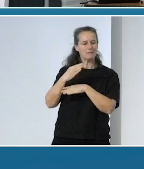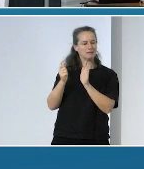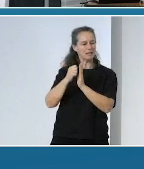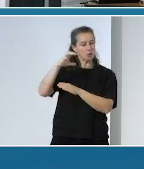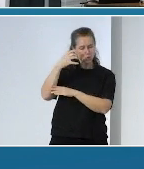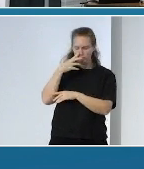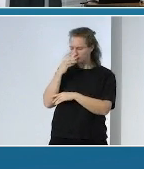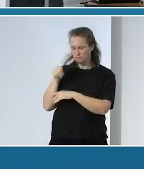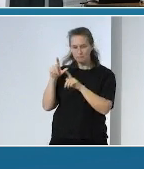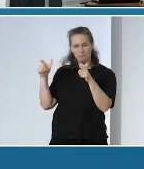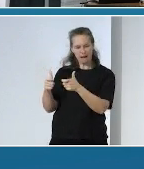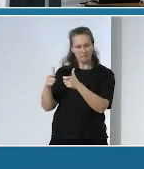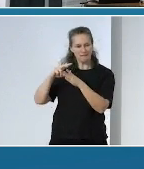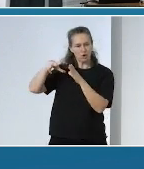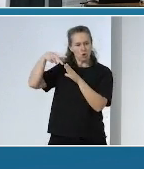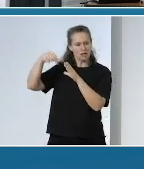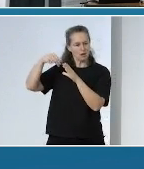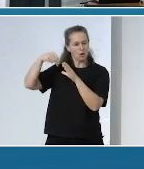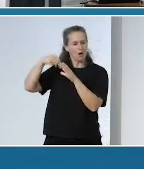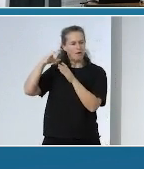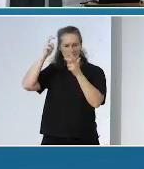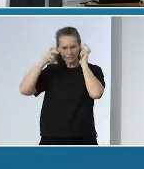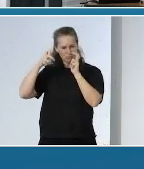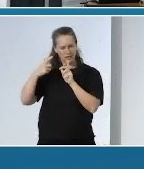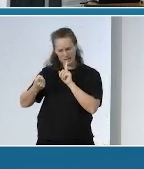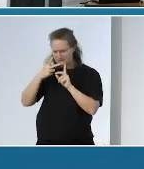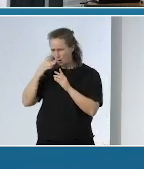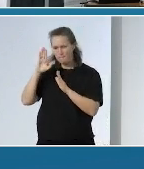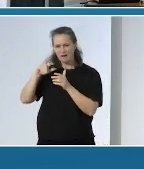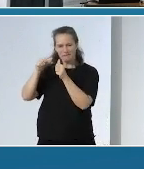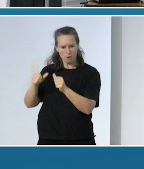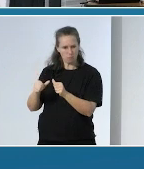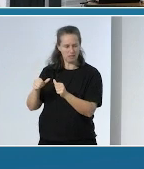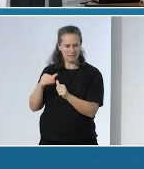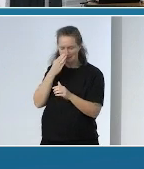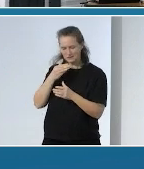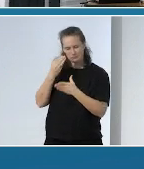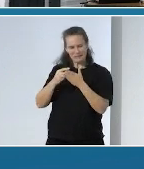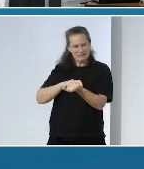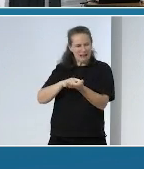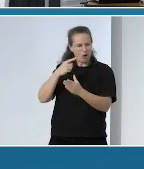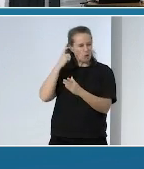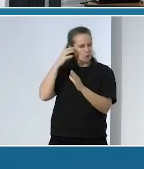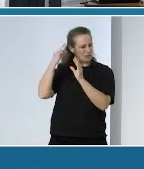montre qu'il y a une malformation cochléo-vestibulaire importante. Et ils suspectent une absence de nerf auditif.